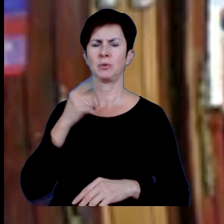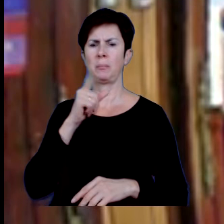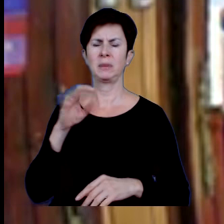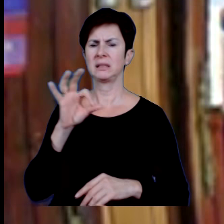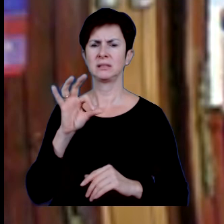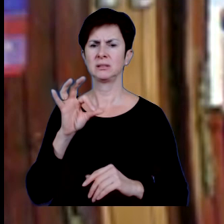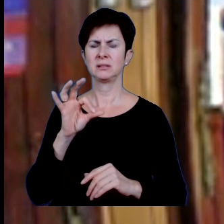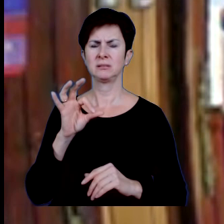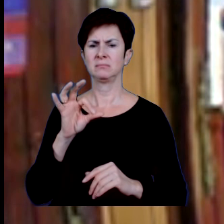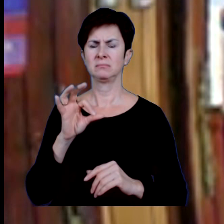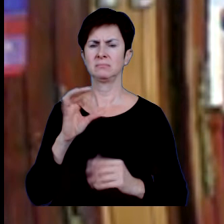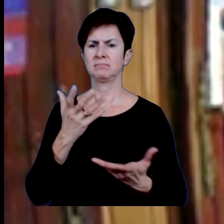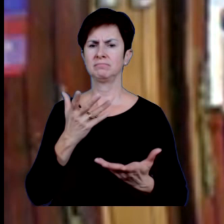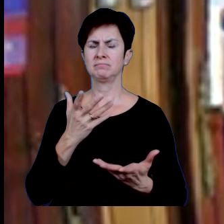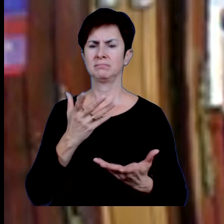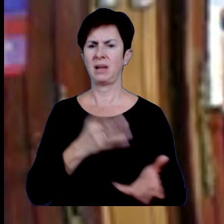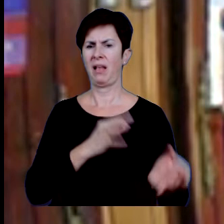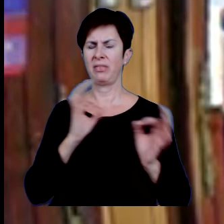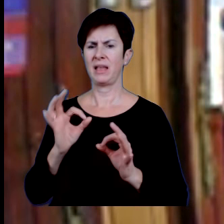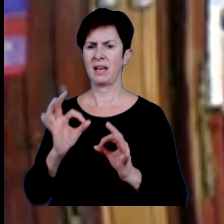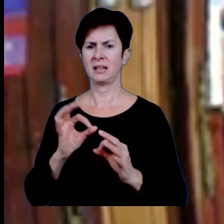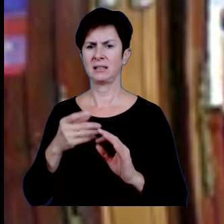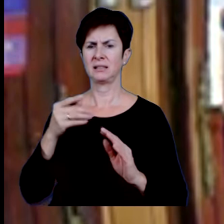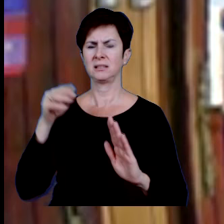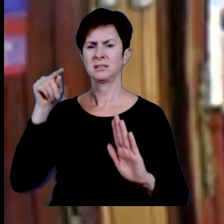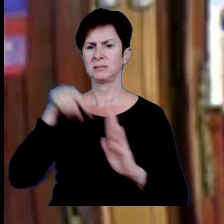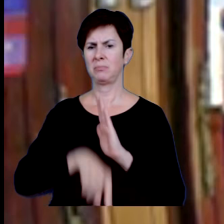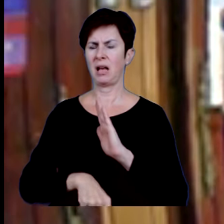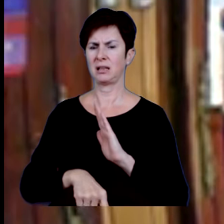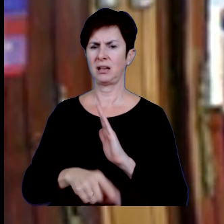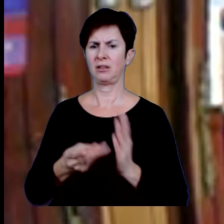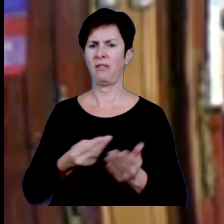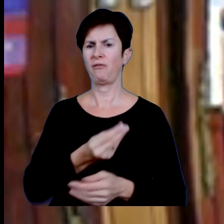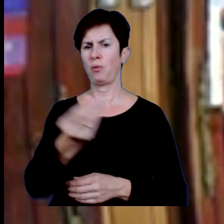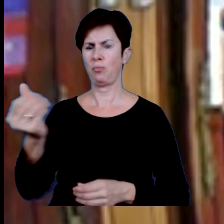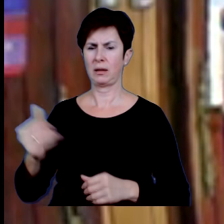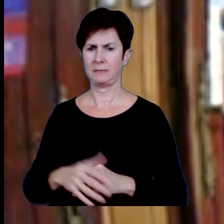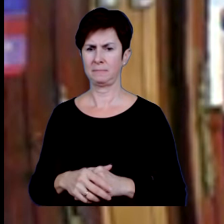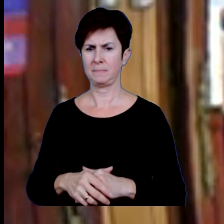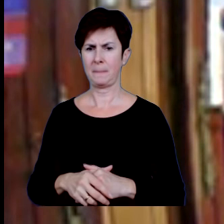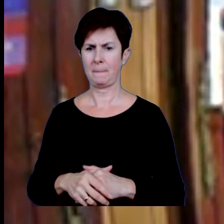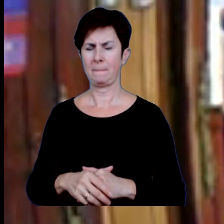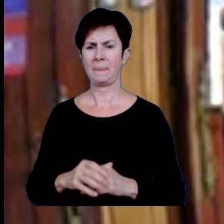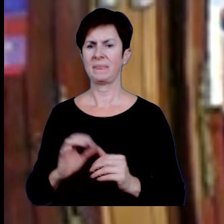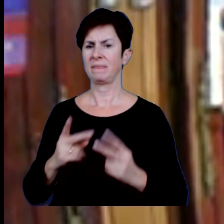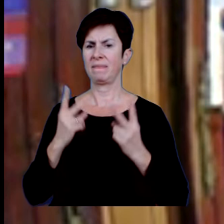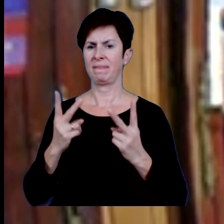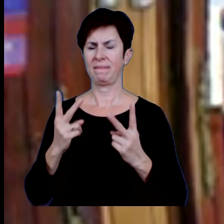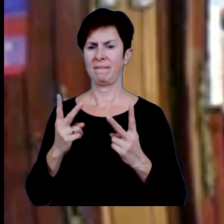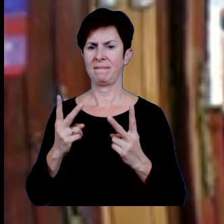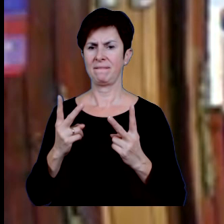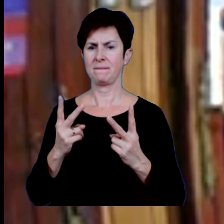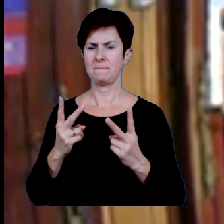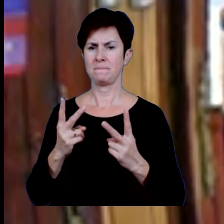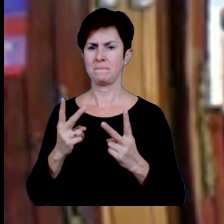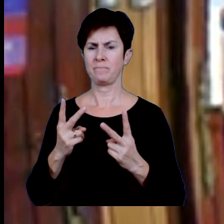wypłatach spadek wypłat z tego tytułu znaczący. Jeszcze ważniejsza rzecz. Po głowie świń przez ten